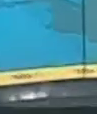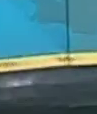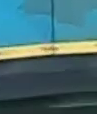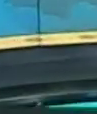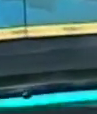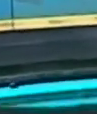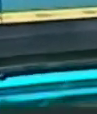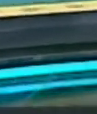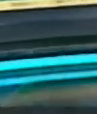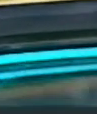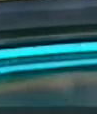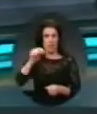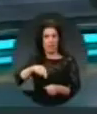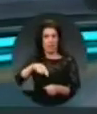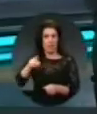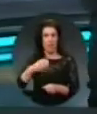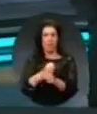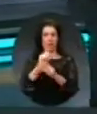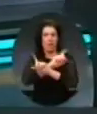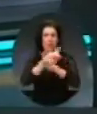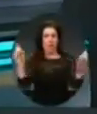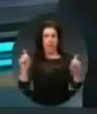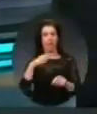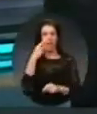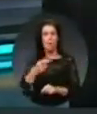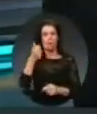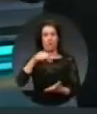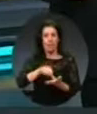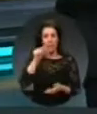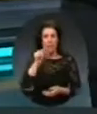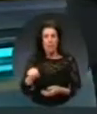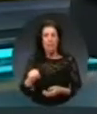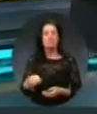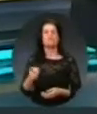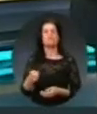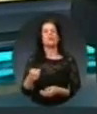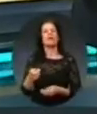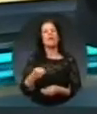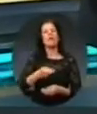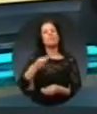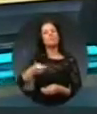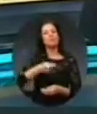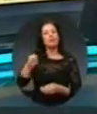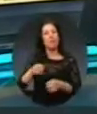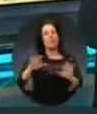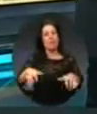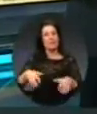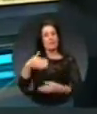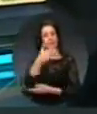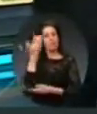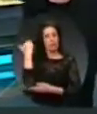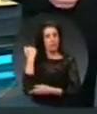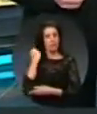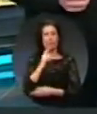בנק הפועלים עושה היום כותרות, אתר דה מרקר פרסם שהבנק הזה שכר את שירותיו של נשיא המדינה לשעבר, שמעון פרס,